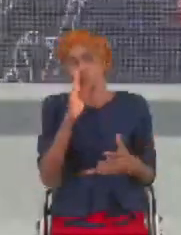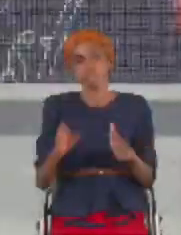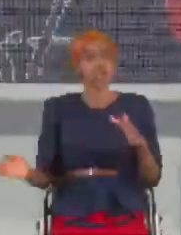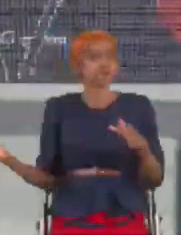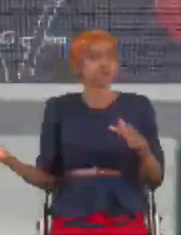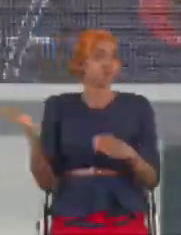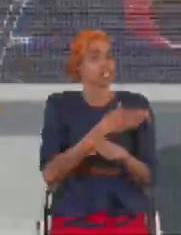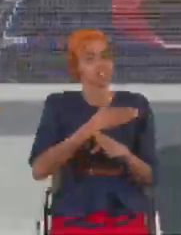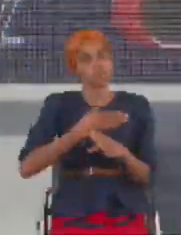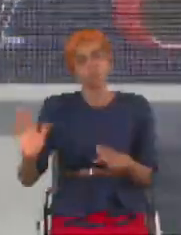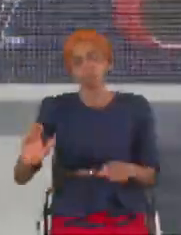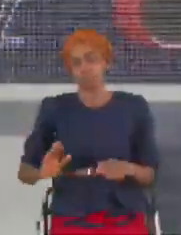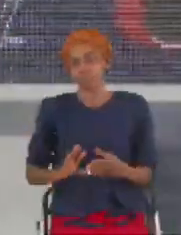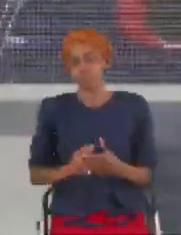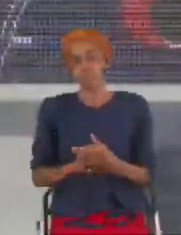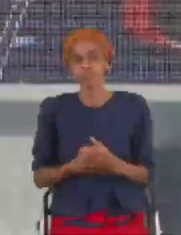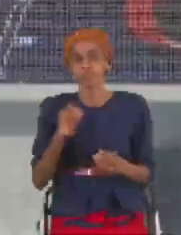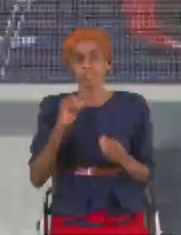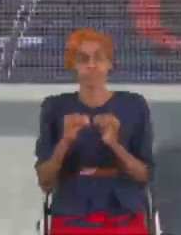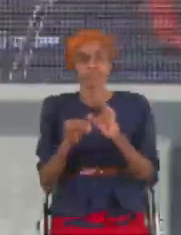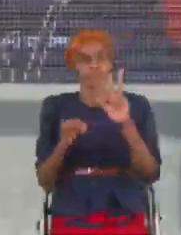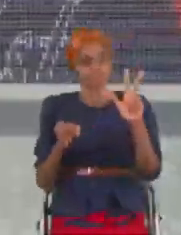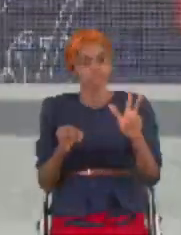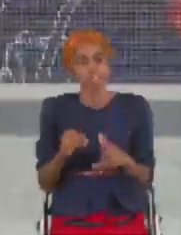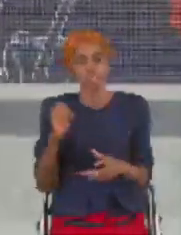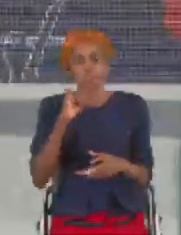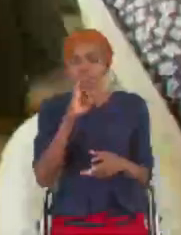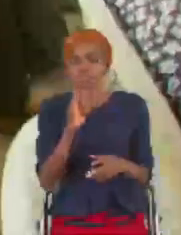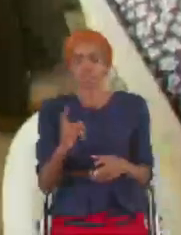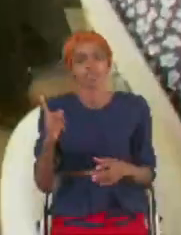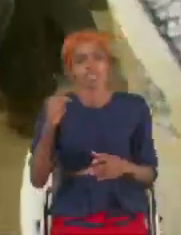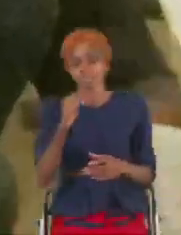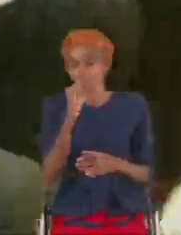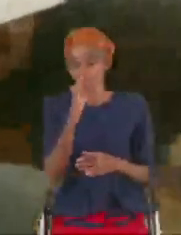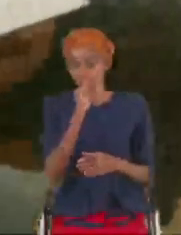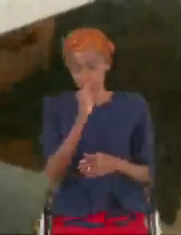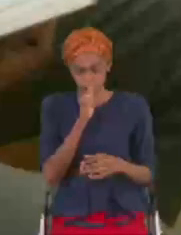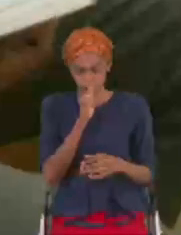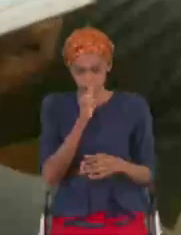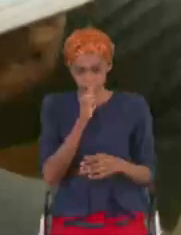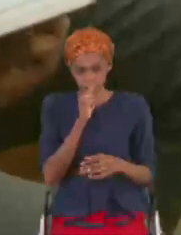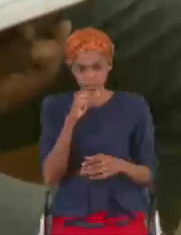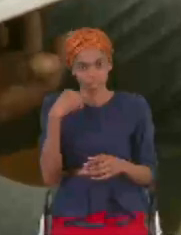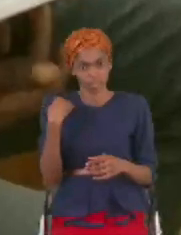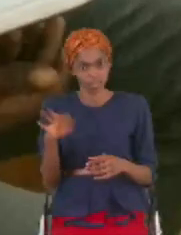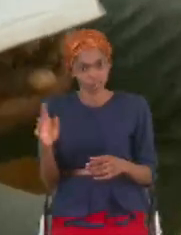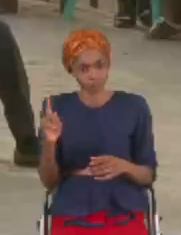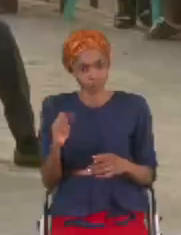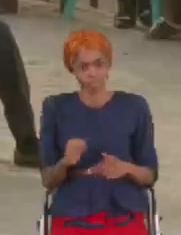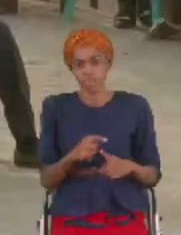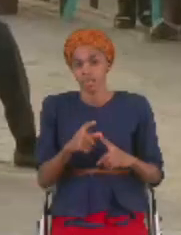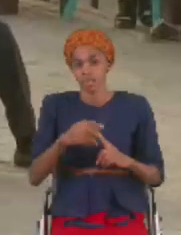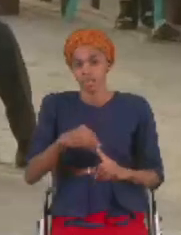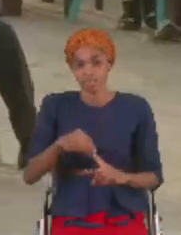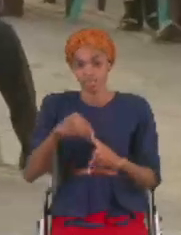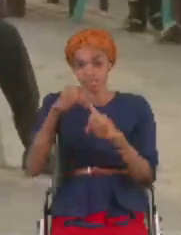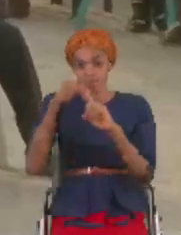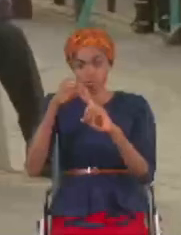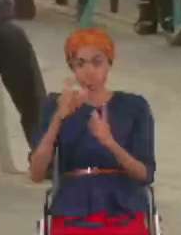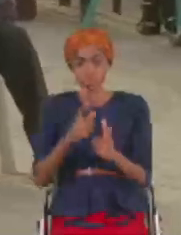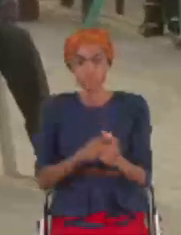voyons maintenant troisième modèle la persévérance des athlètes distinguer